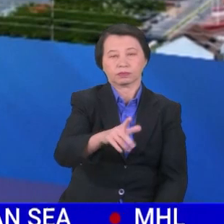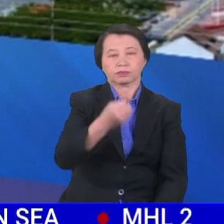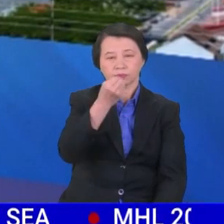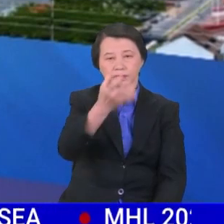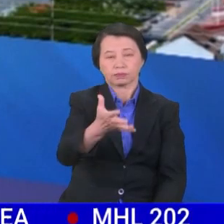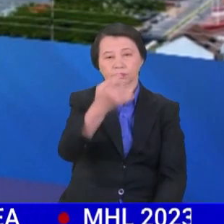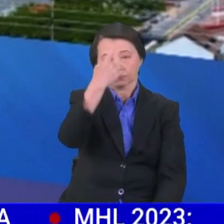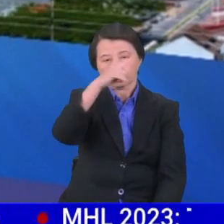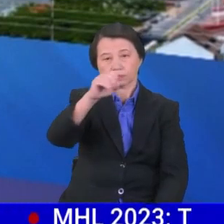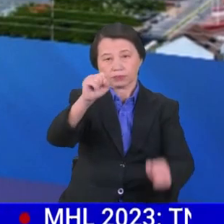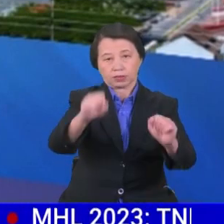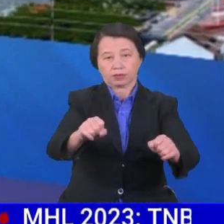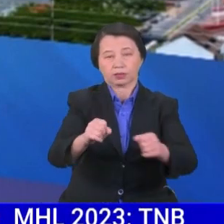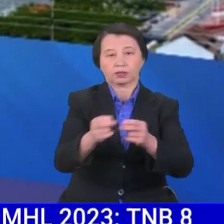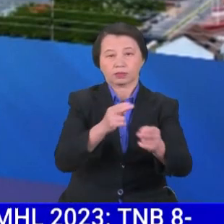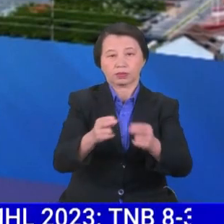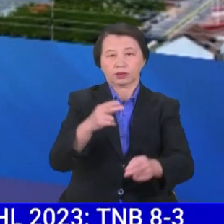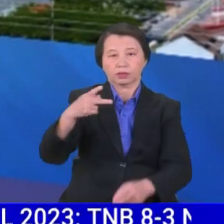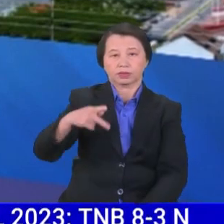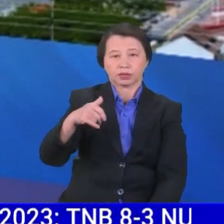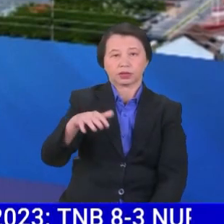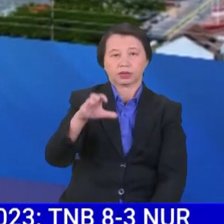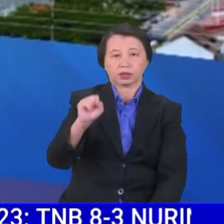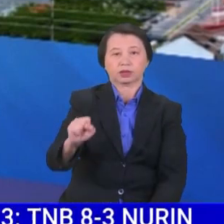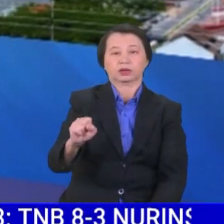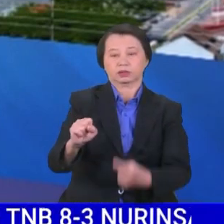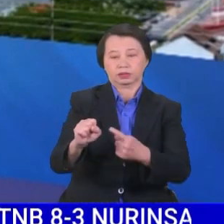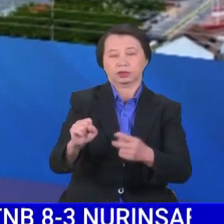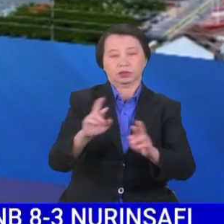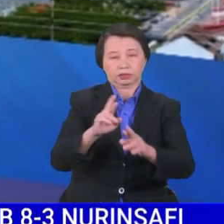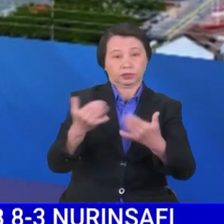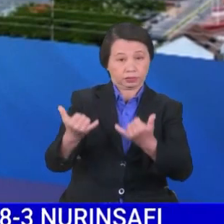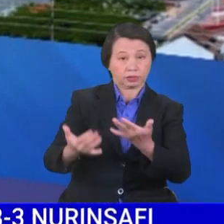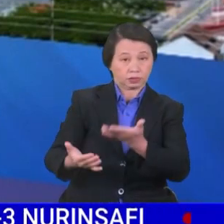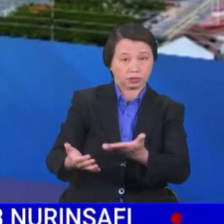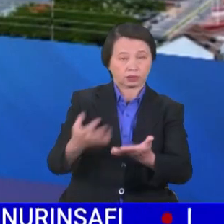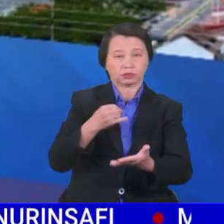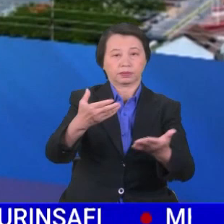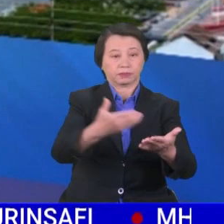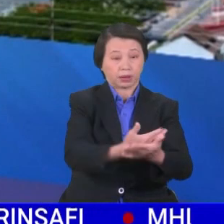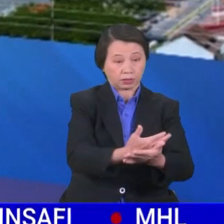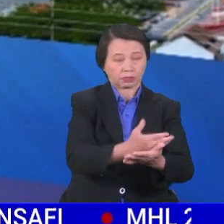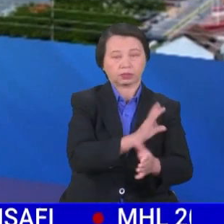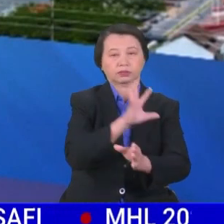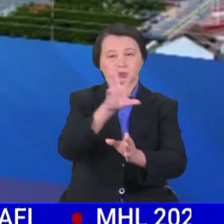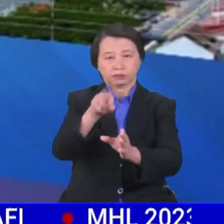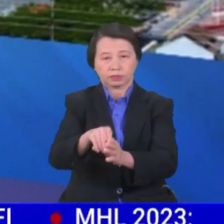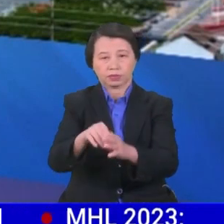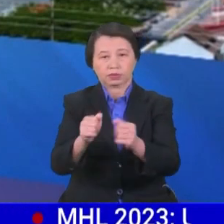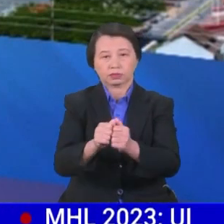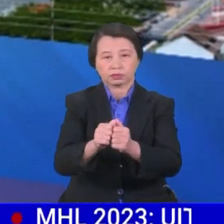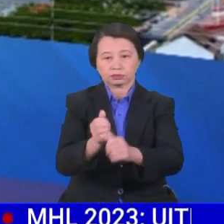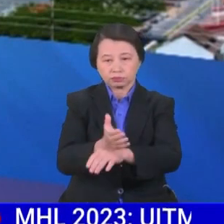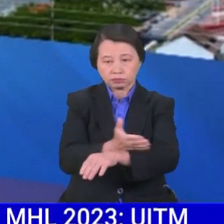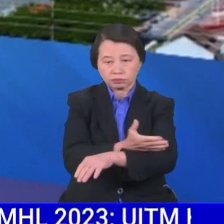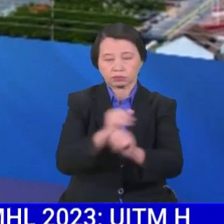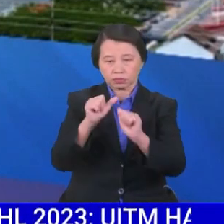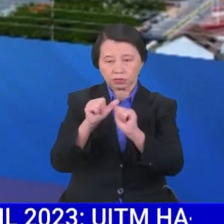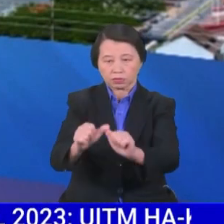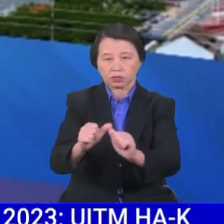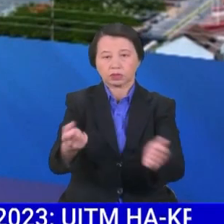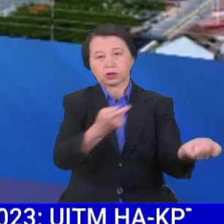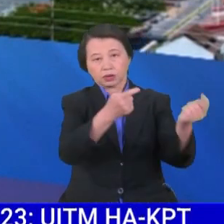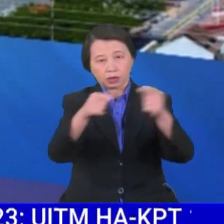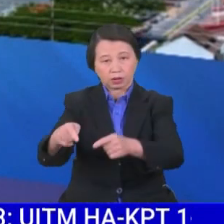ini bagi membolehkan perusahaan kecil dan sederhana PKS tersedia ada dan baharu mengambil bahagian mengembang dan mengekalkan